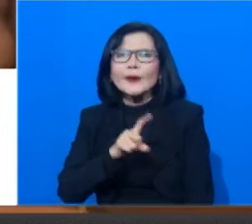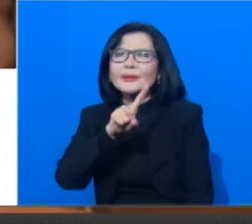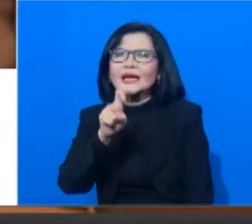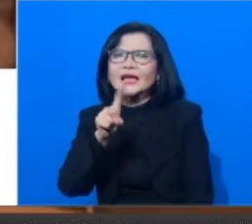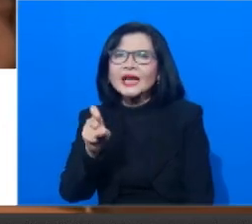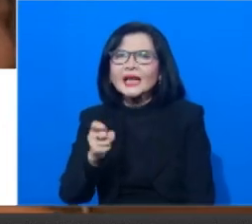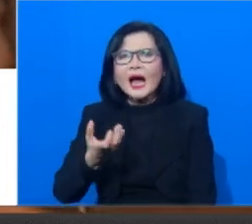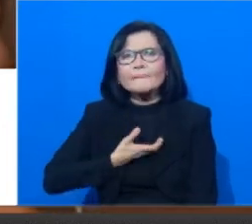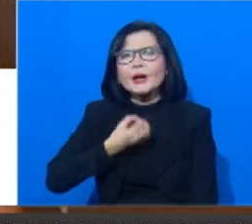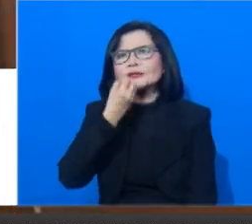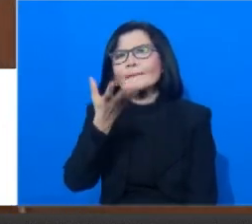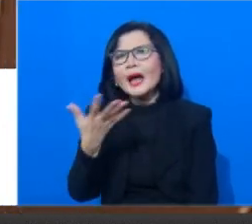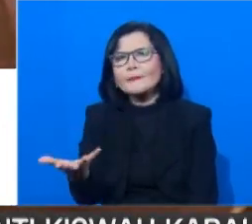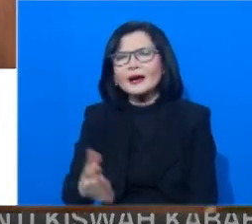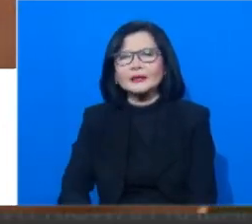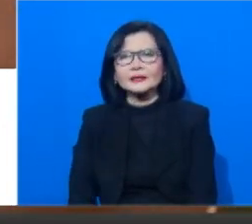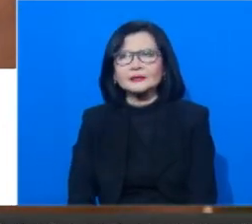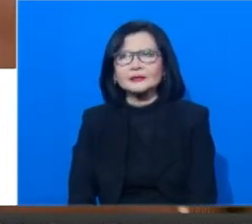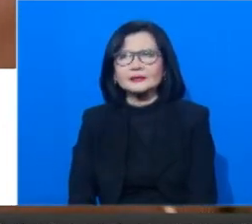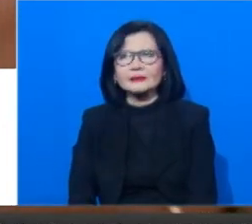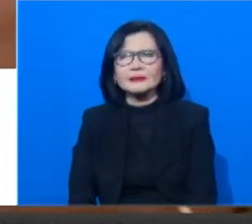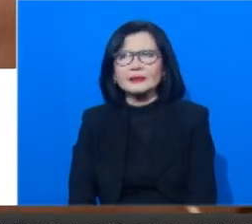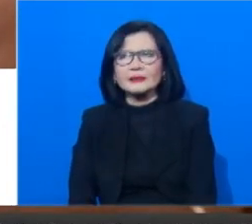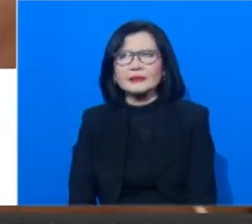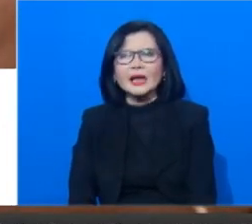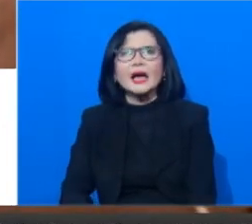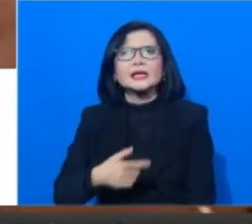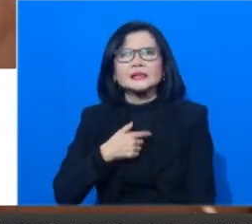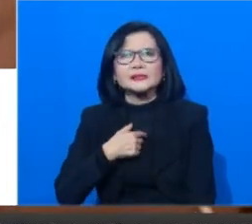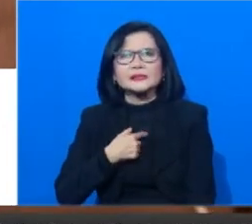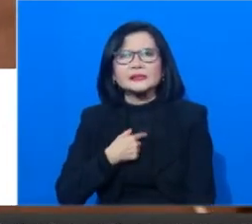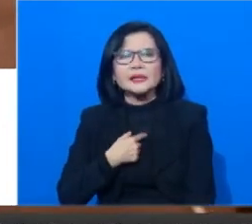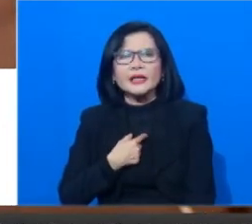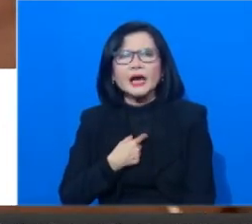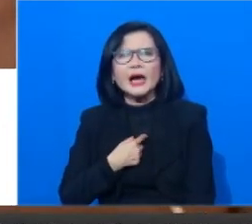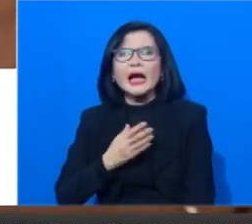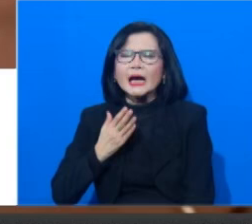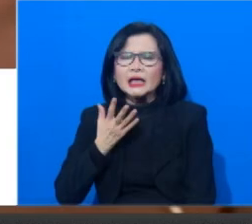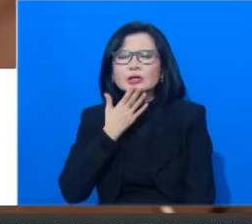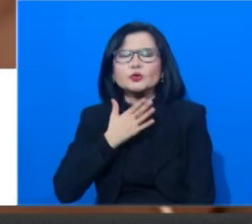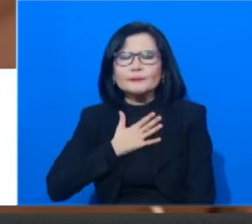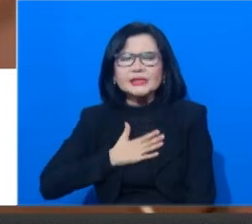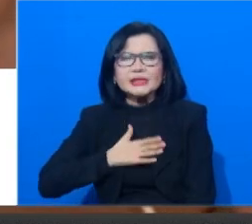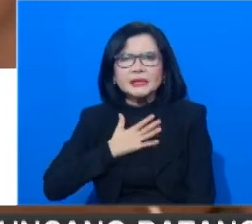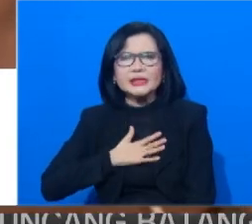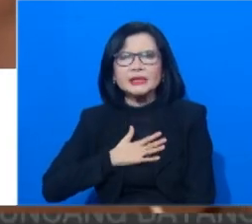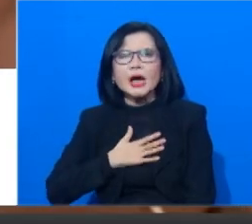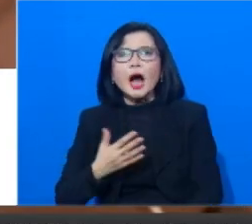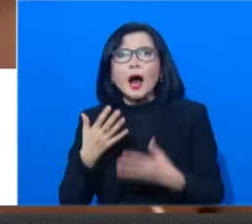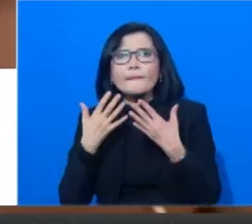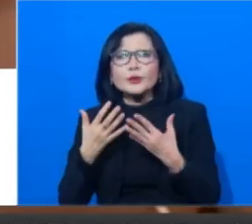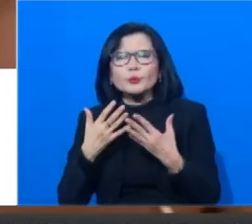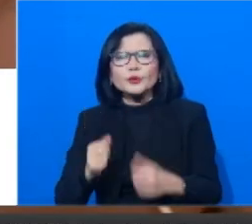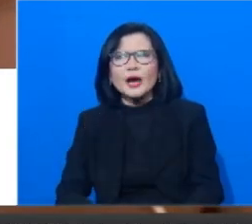Ada yang ingin disampaikan kepada pihak keluarga ya pihak keluarga terutama saya mengucapkanut berbela sungkawa terut berduka cita semoga ya